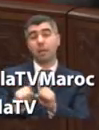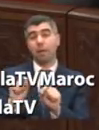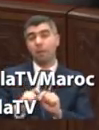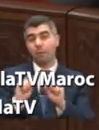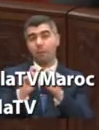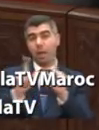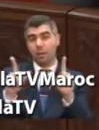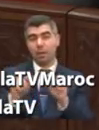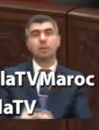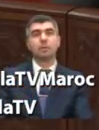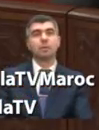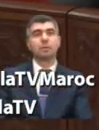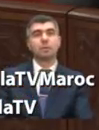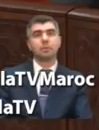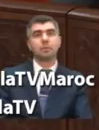الشيء،